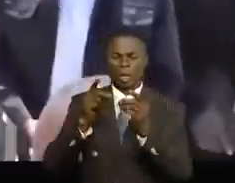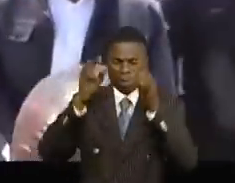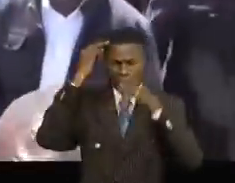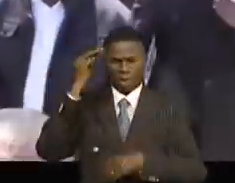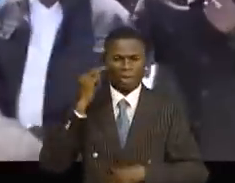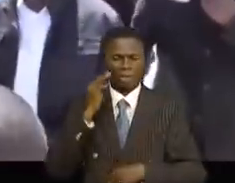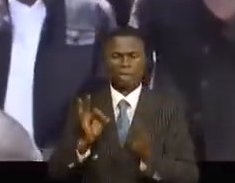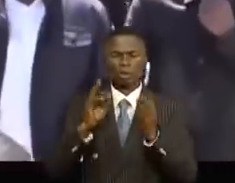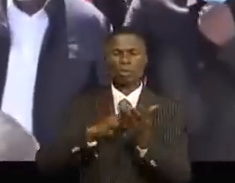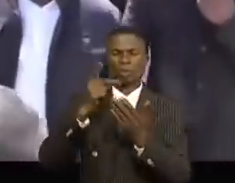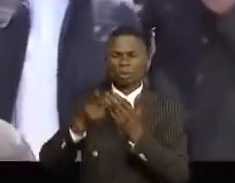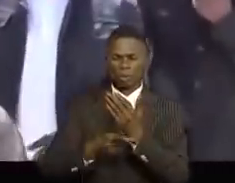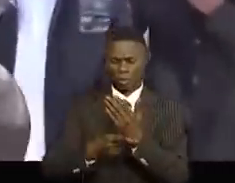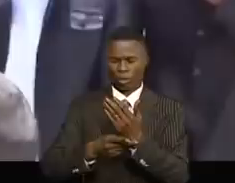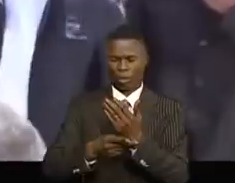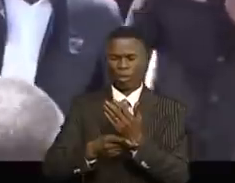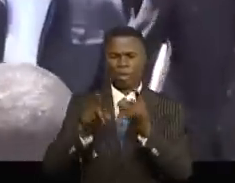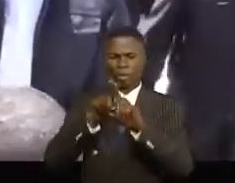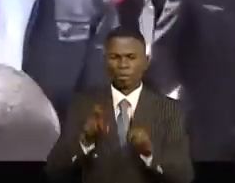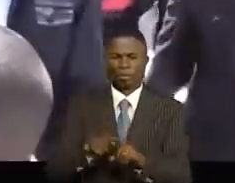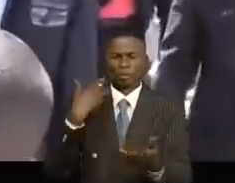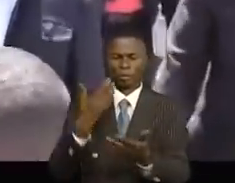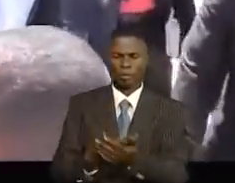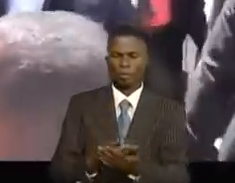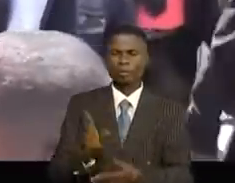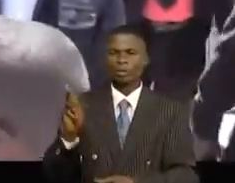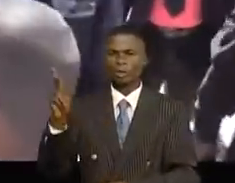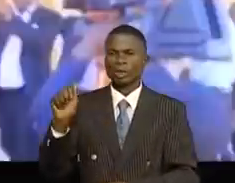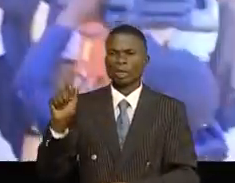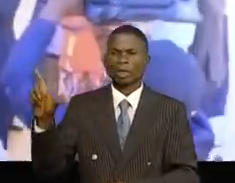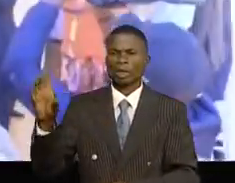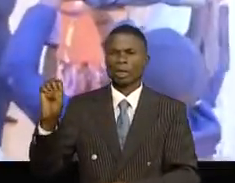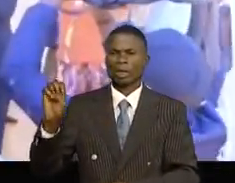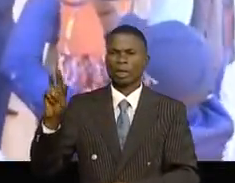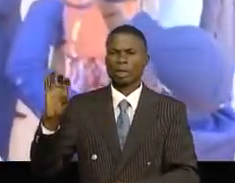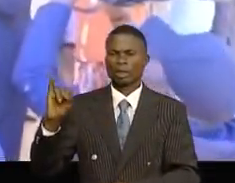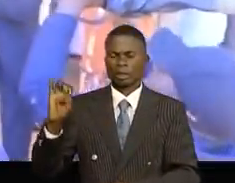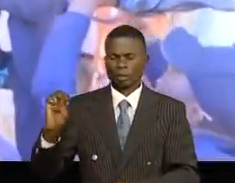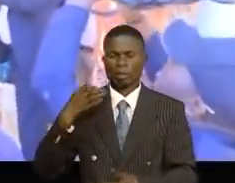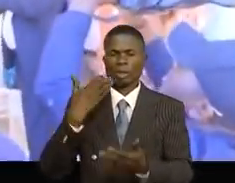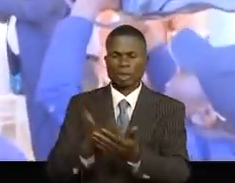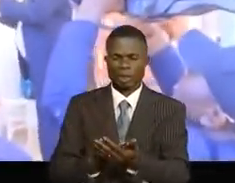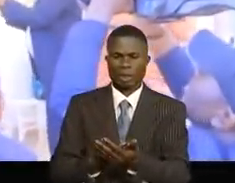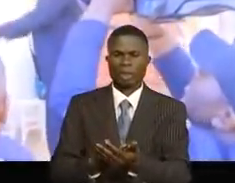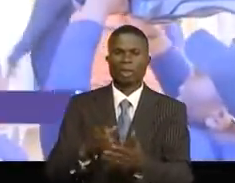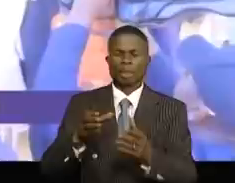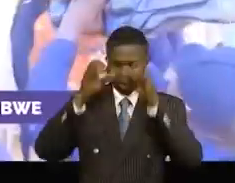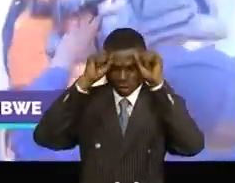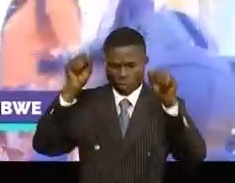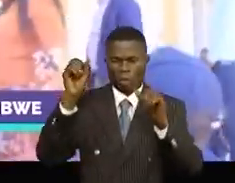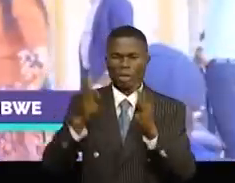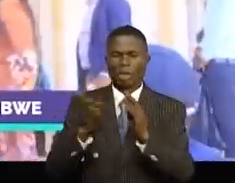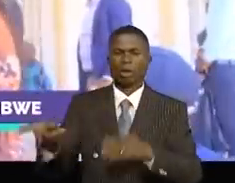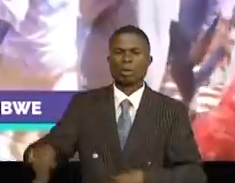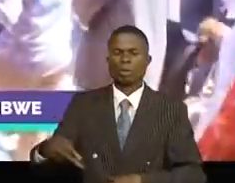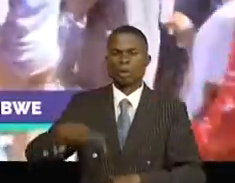national du plan, l'honorable Christian Mwando, arrivé à Calémy ce même jeudi avec l'honorable Gabriel Kiongou Akumuansa, président de l'Assemblée